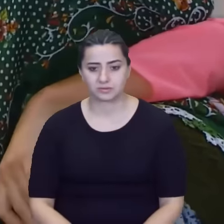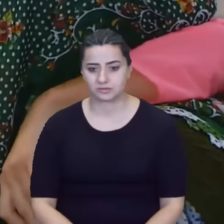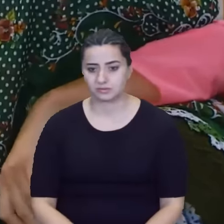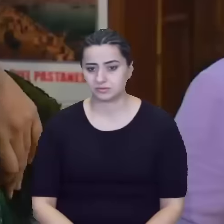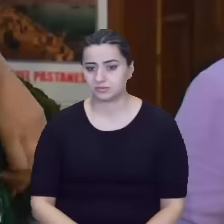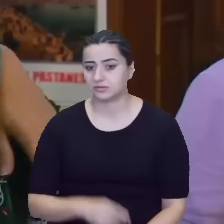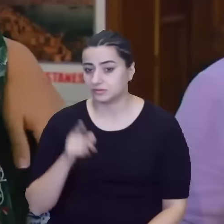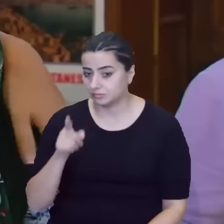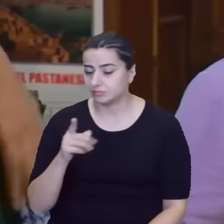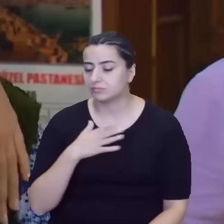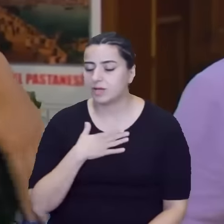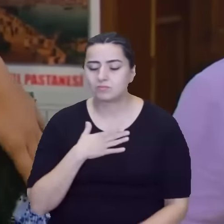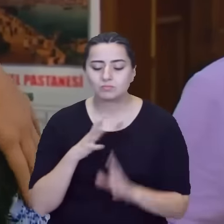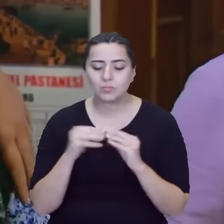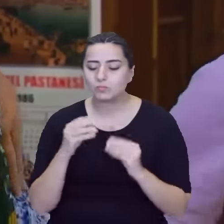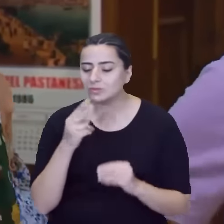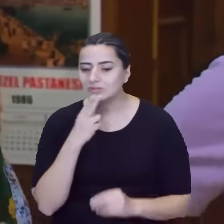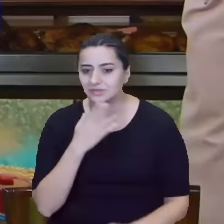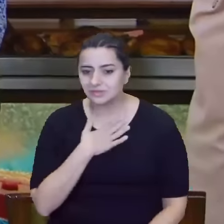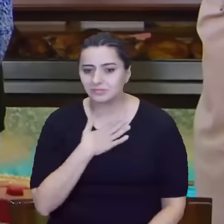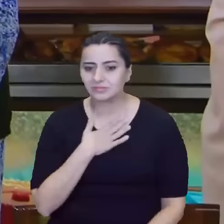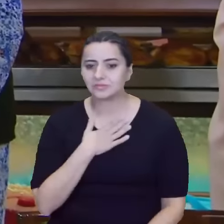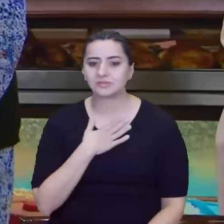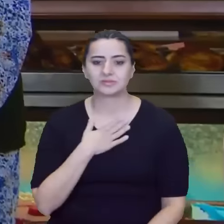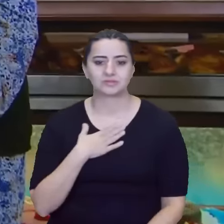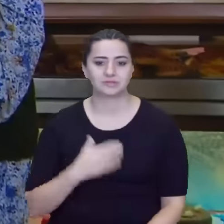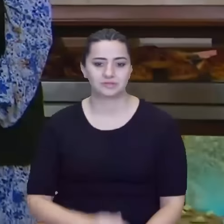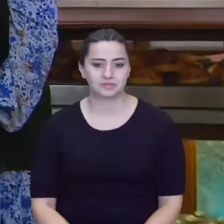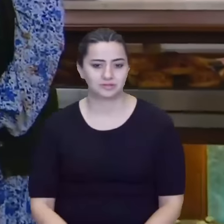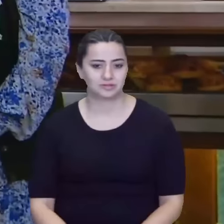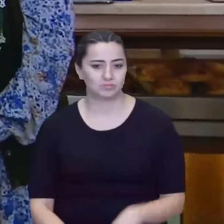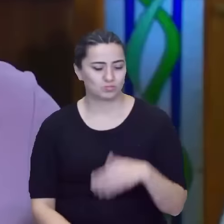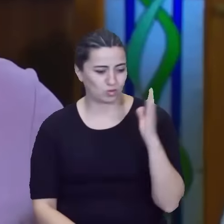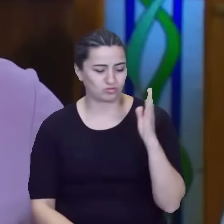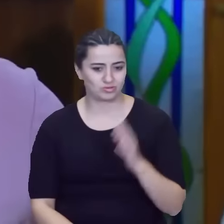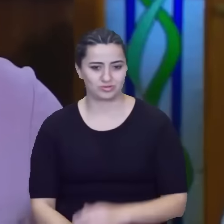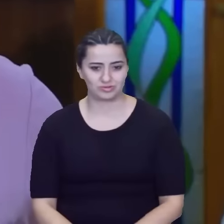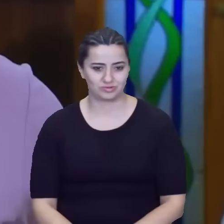sen dasın, benim pamuk kızım. Sen dasın. Pof.